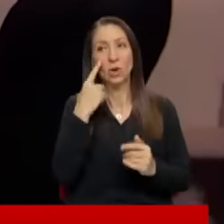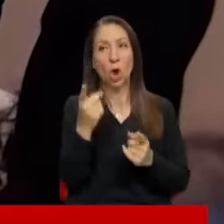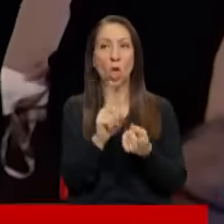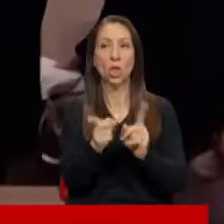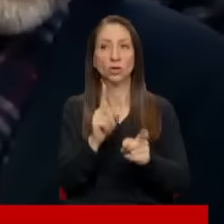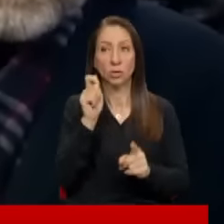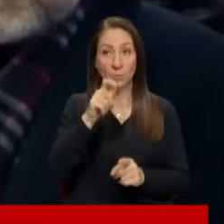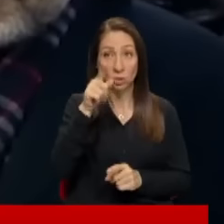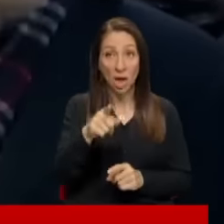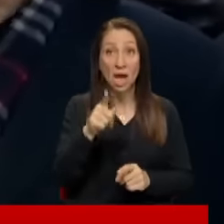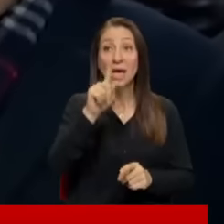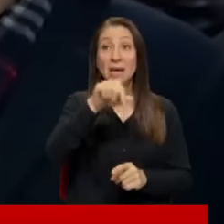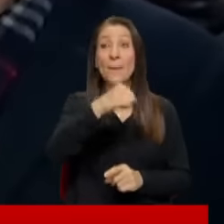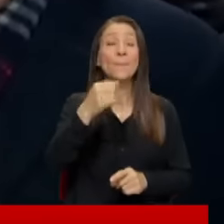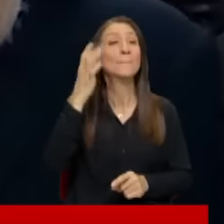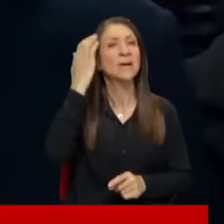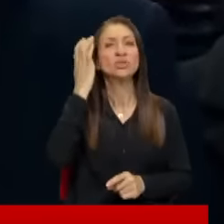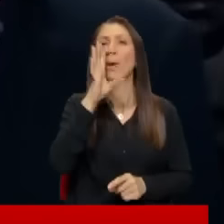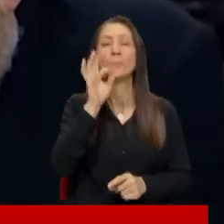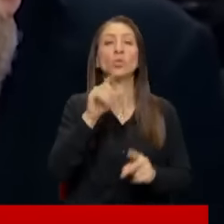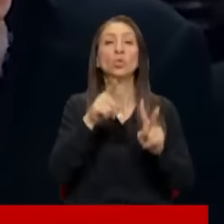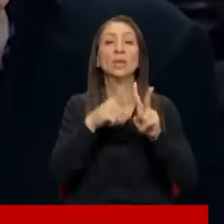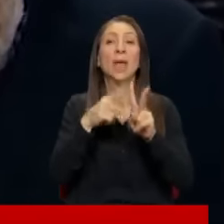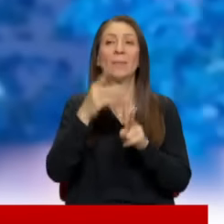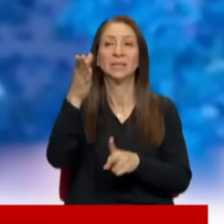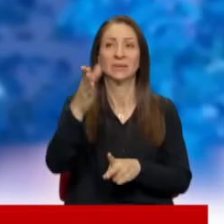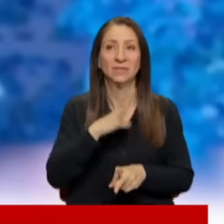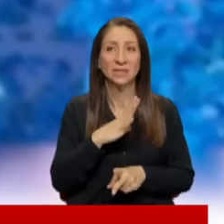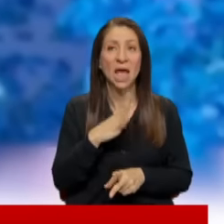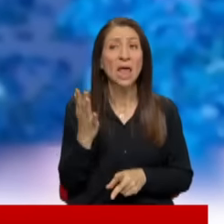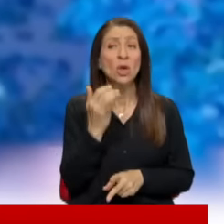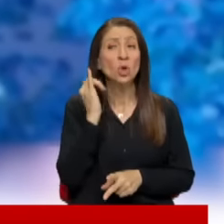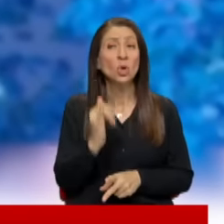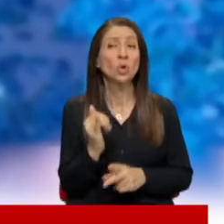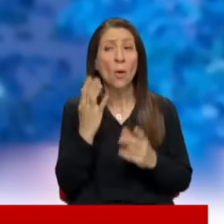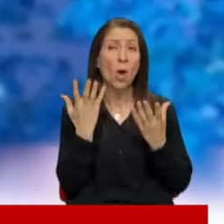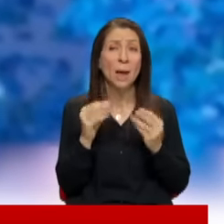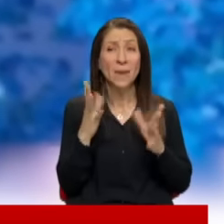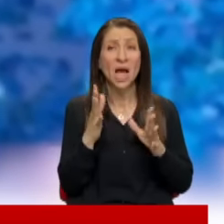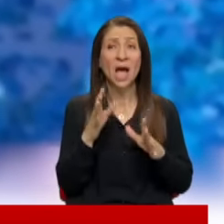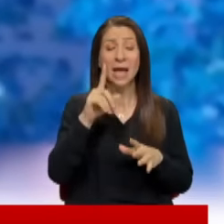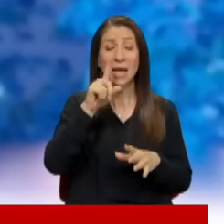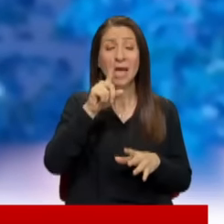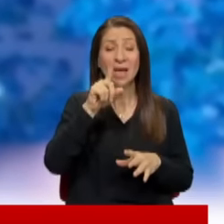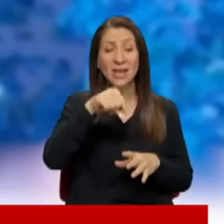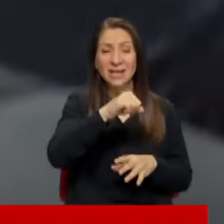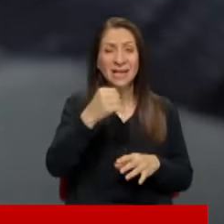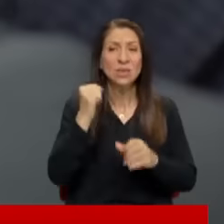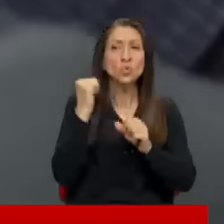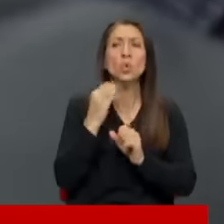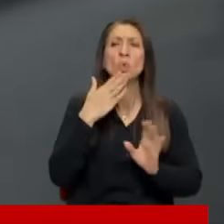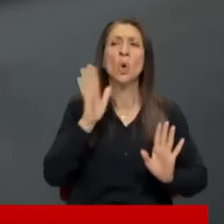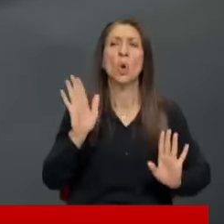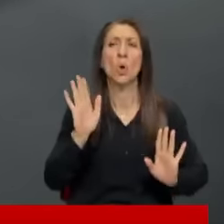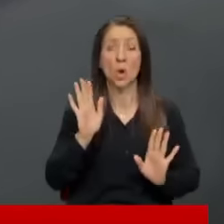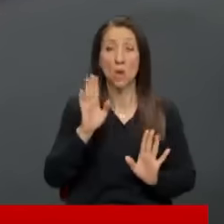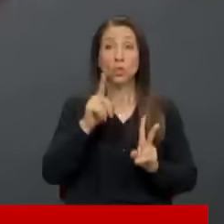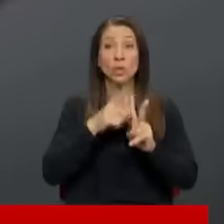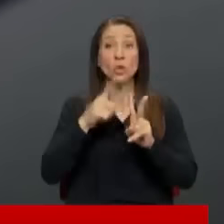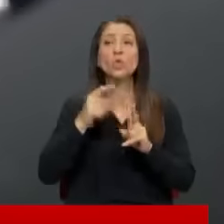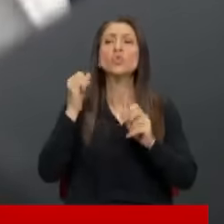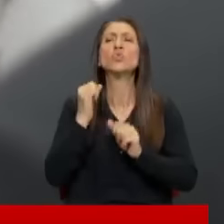yönetiliyordu. Hazinenin başında da Nurettin Nebati vardı. En kötü senaryoda bile Hazineye bir yük gelmiyor. Nurettin Nebati'nin